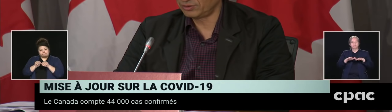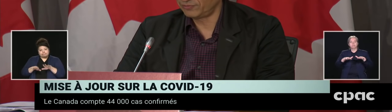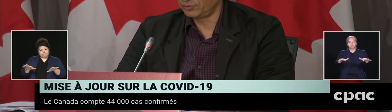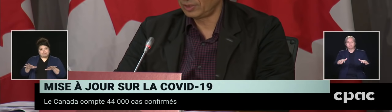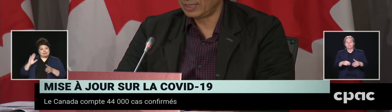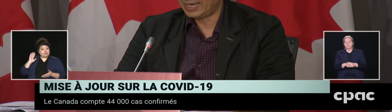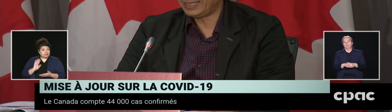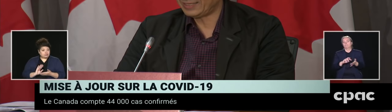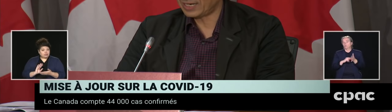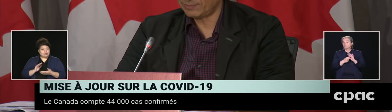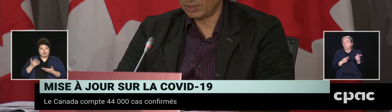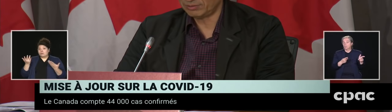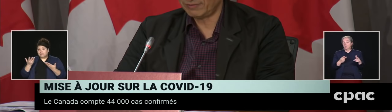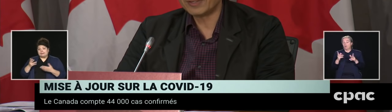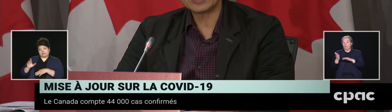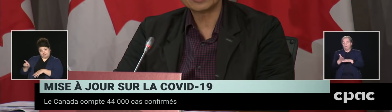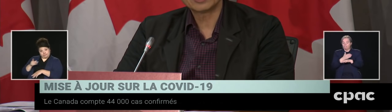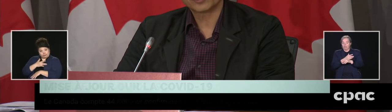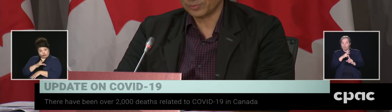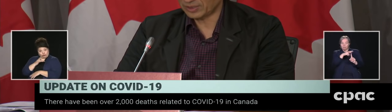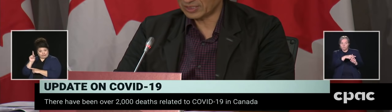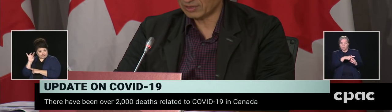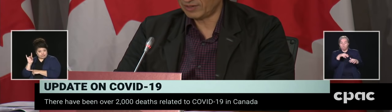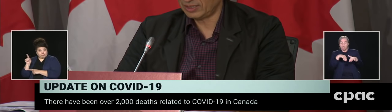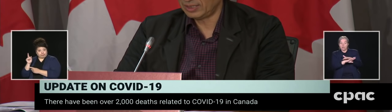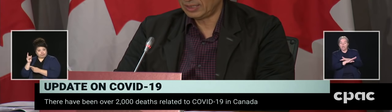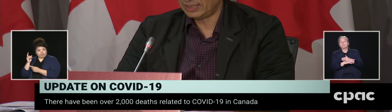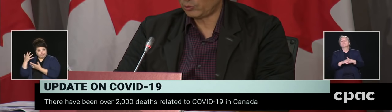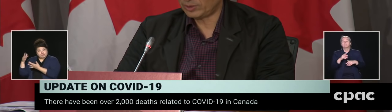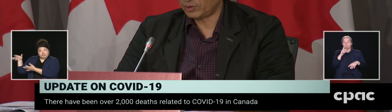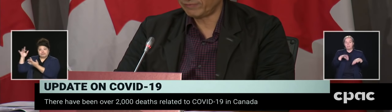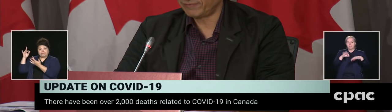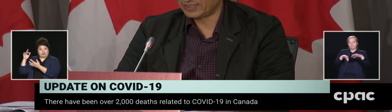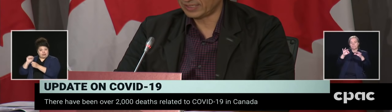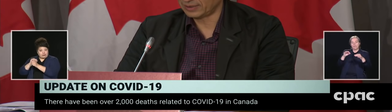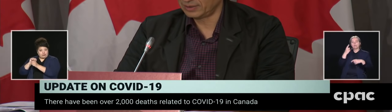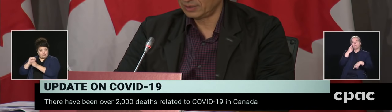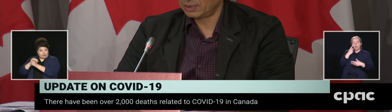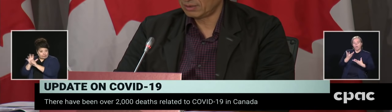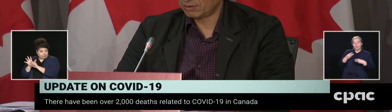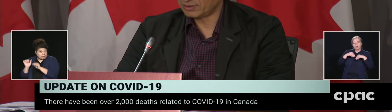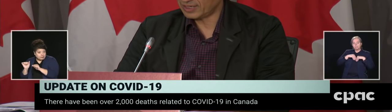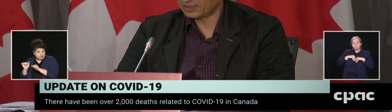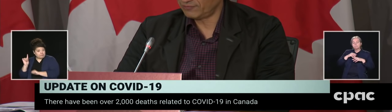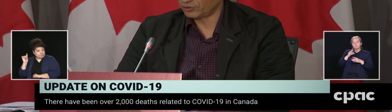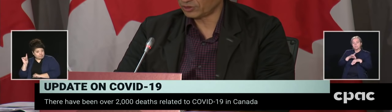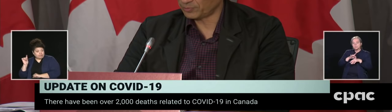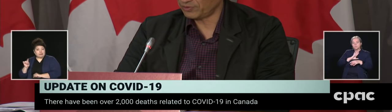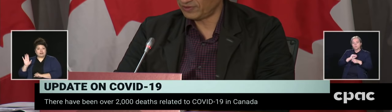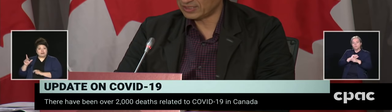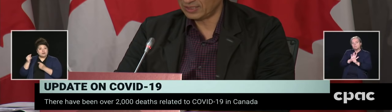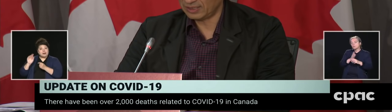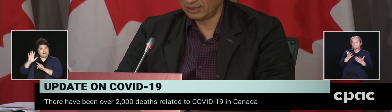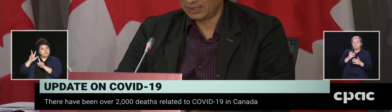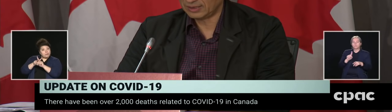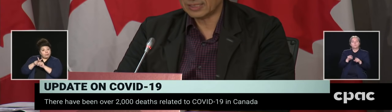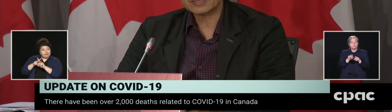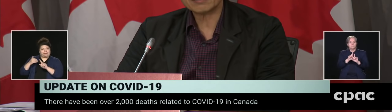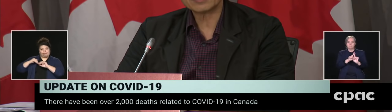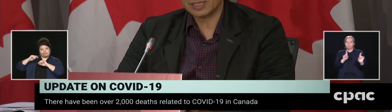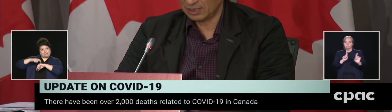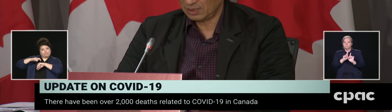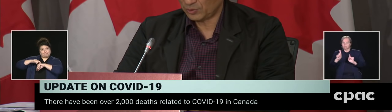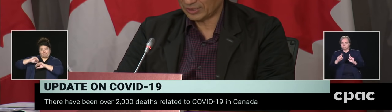les rendez-vous et l'étalement des visites pour préserver l'éloignement physique. Contactez votre professionnel de